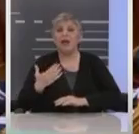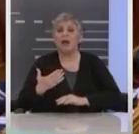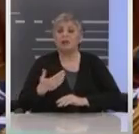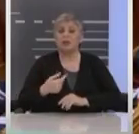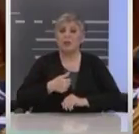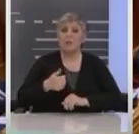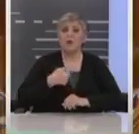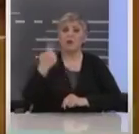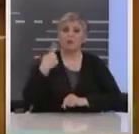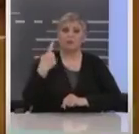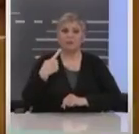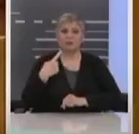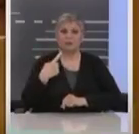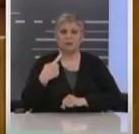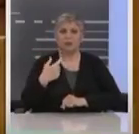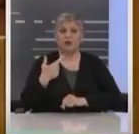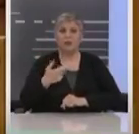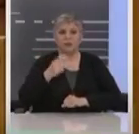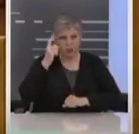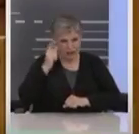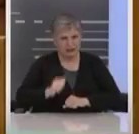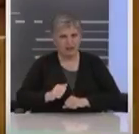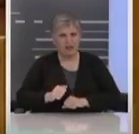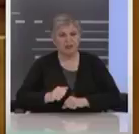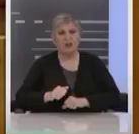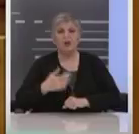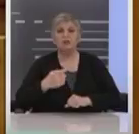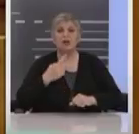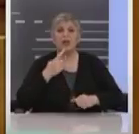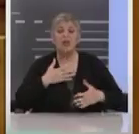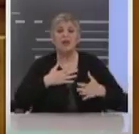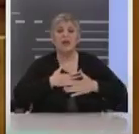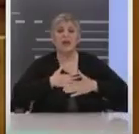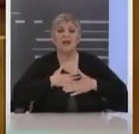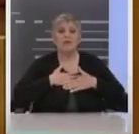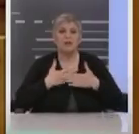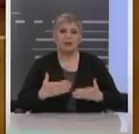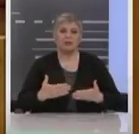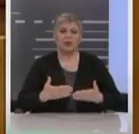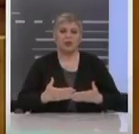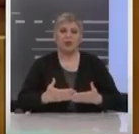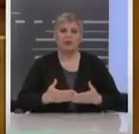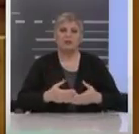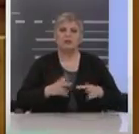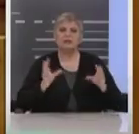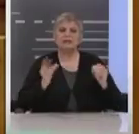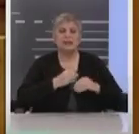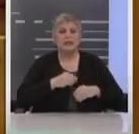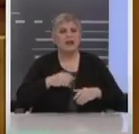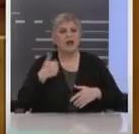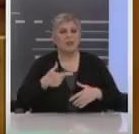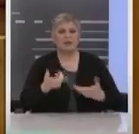να πούνε ευχαριστώ, λένε ευχαριστώ. Και κυρίως σε ό,τι αφορά τα αντιπλημμυρικά έργα. Δική σας